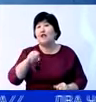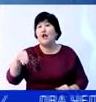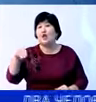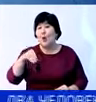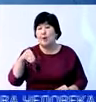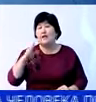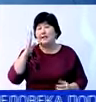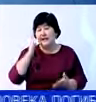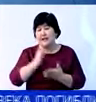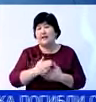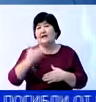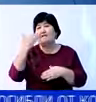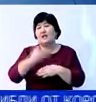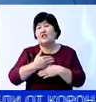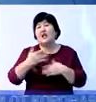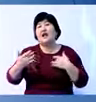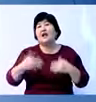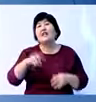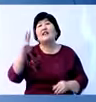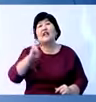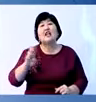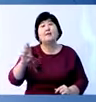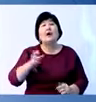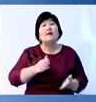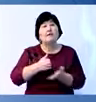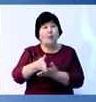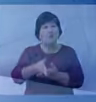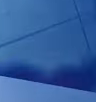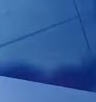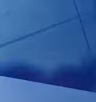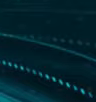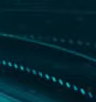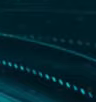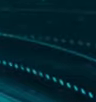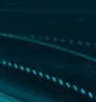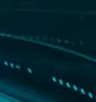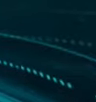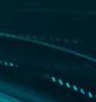Токмагамбетова состоится вечер-концерт Нартая Бекижанова. Вход бесплатный.